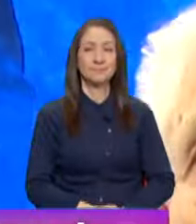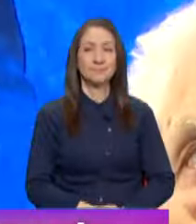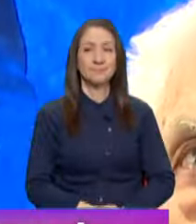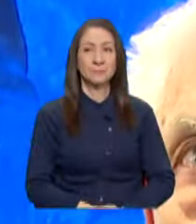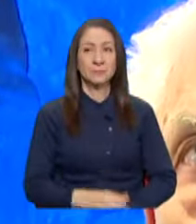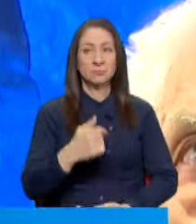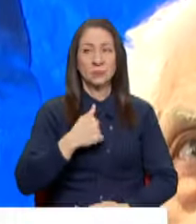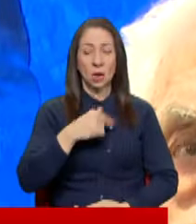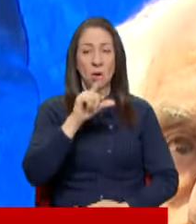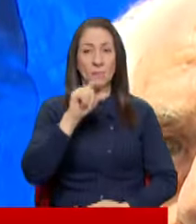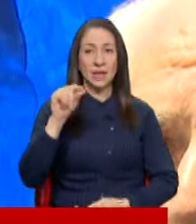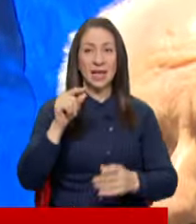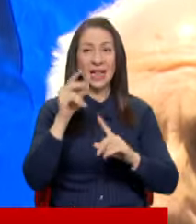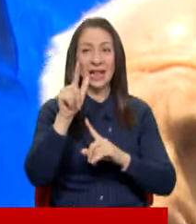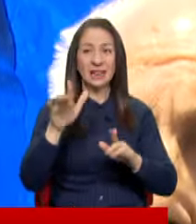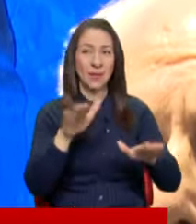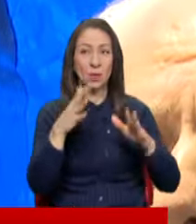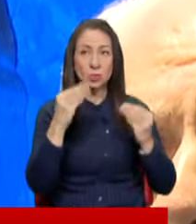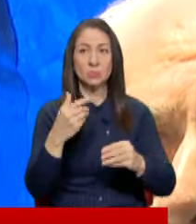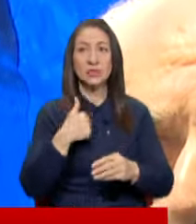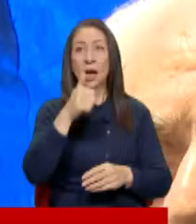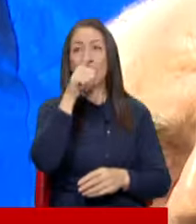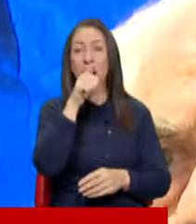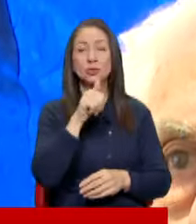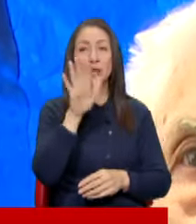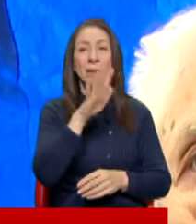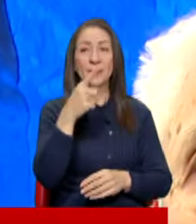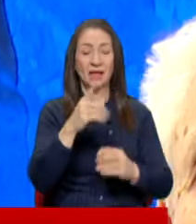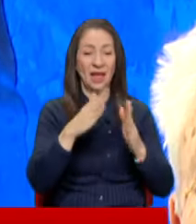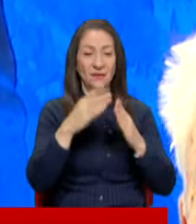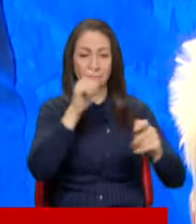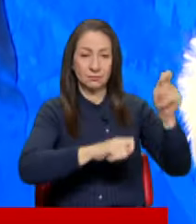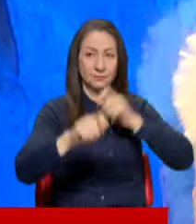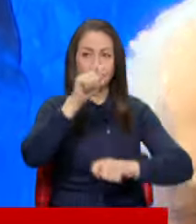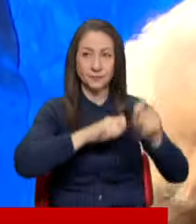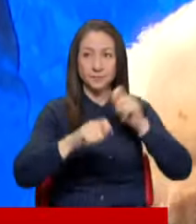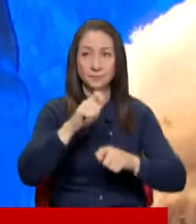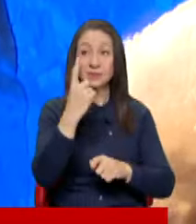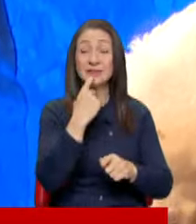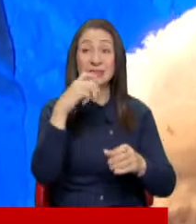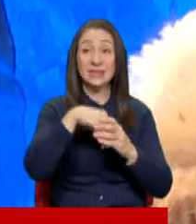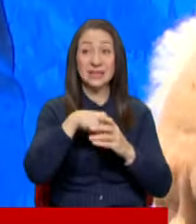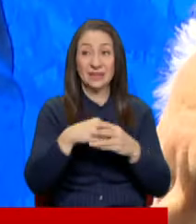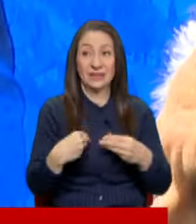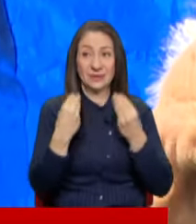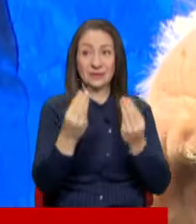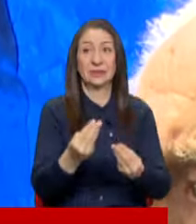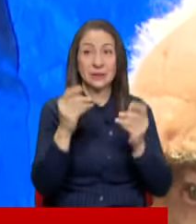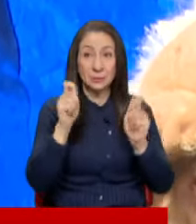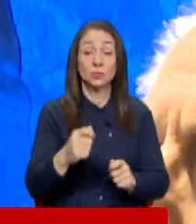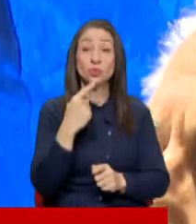kesti ilimizde deprem olmuştu biz 650.000 konutu yapacağımızı bir yıl içerisinde teslim etmeye